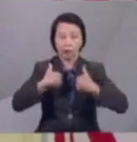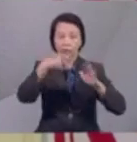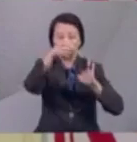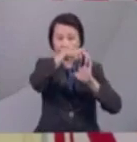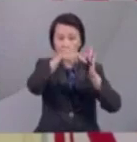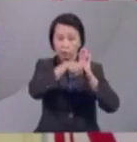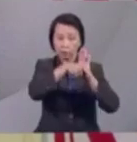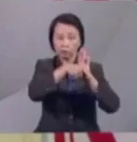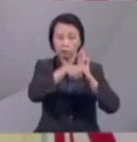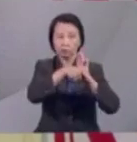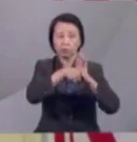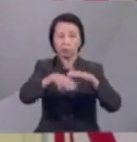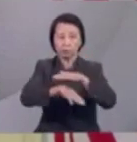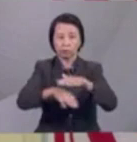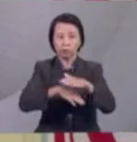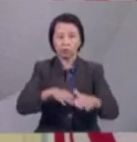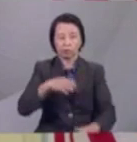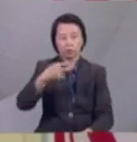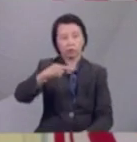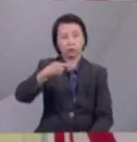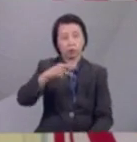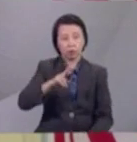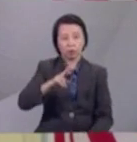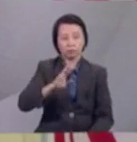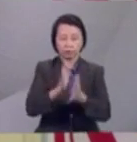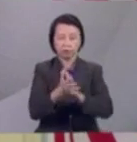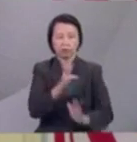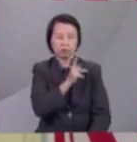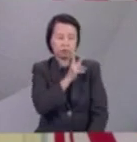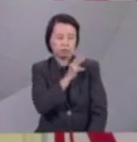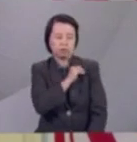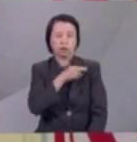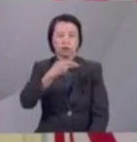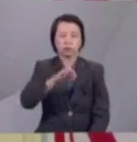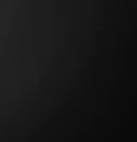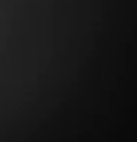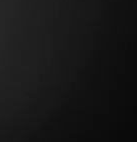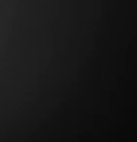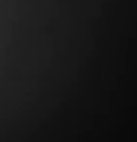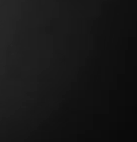peraturannya di bawah Kementerian Sumber Malaysia, maka Kementerian Sumber Malaysia boleh mengambil tindakan.